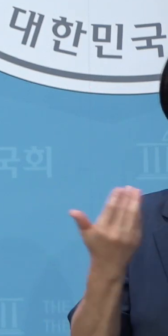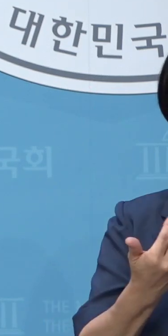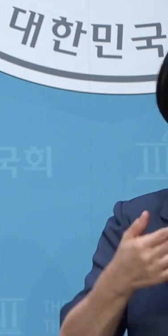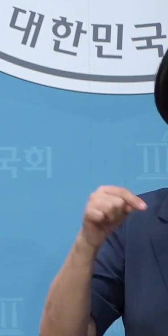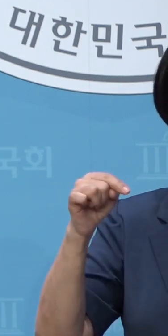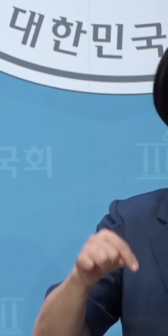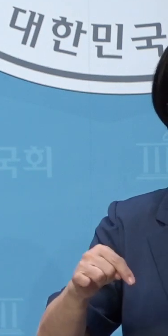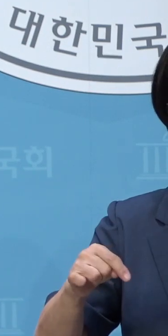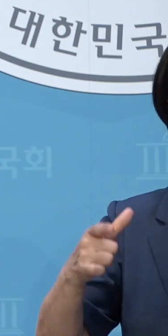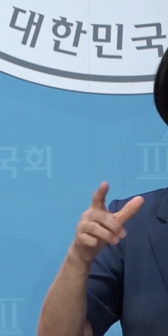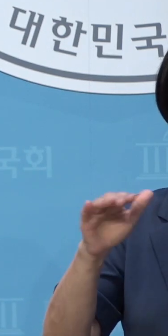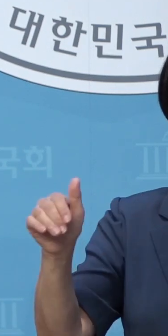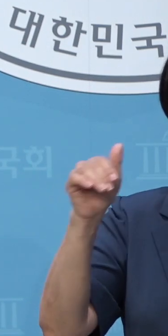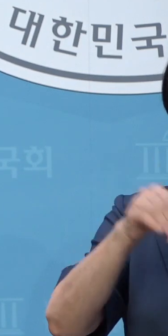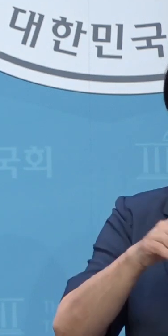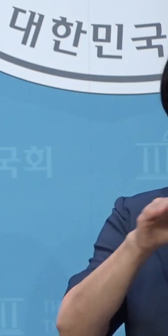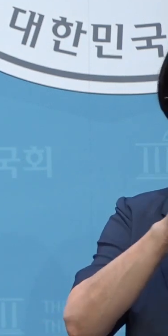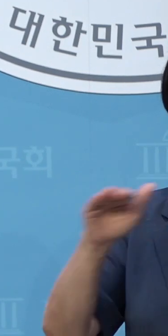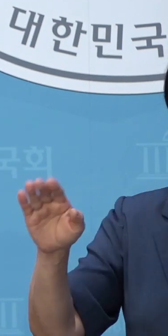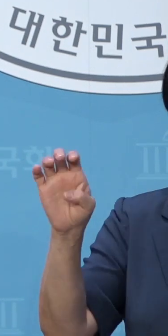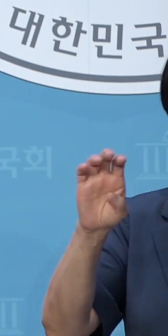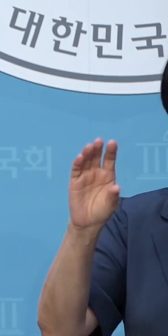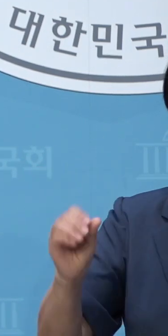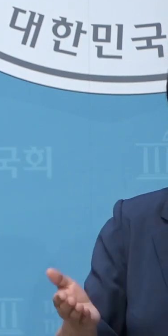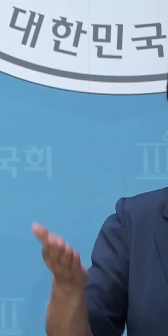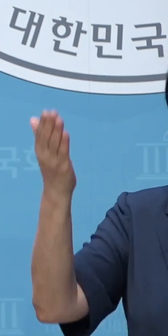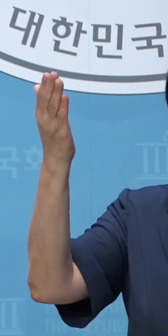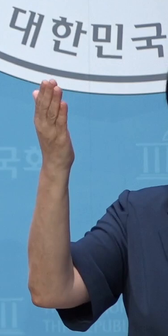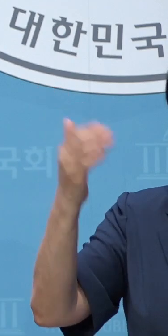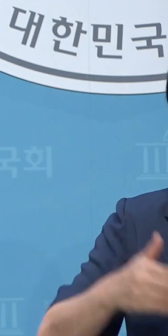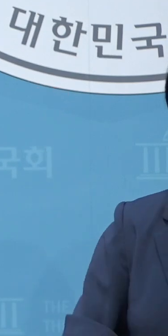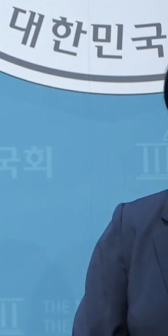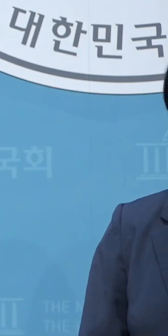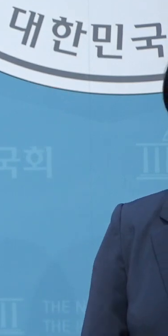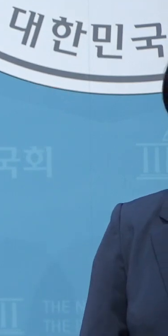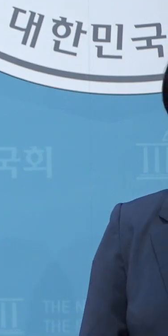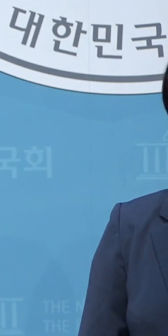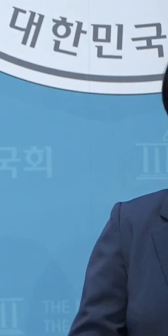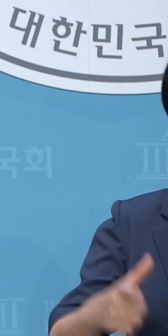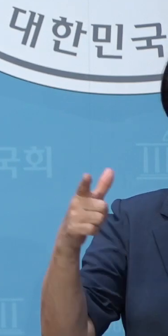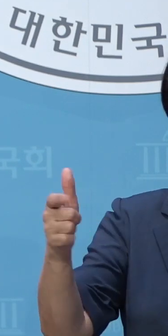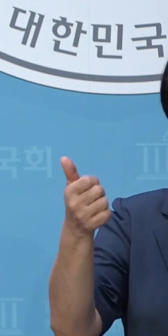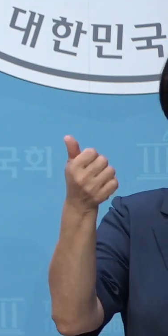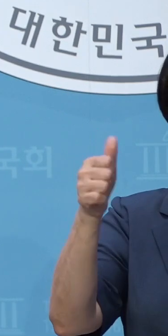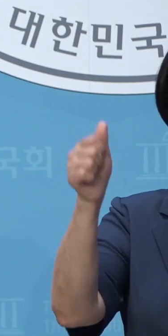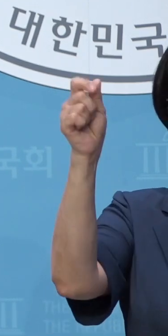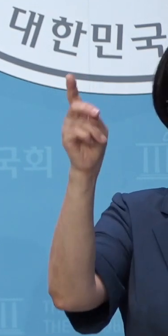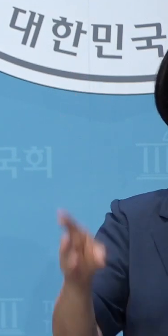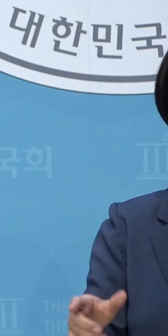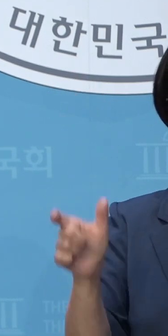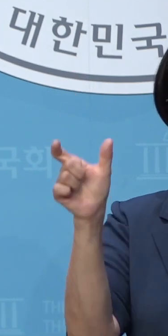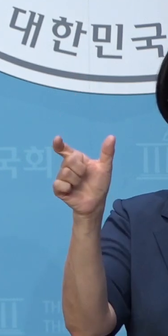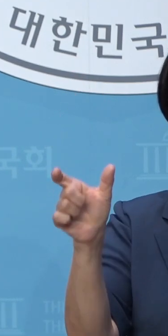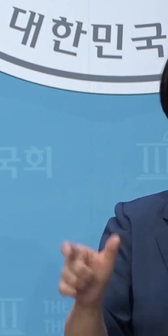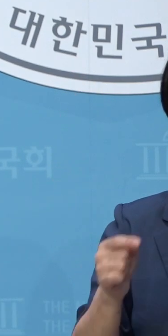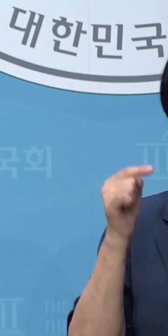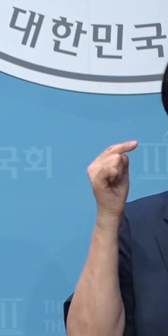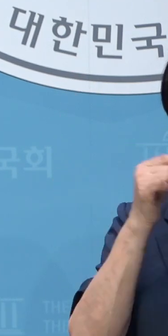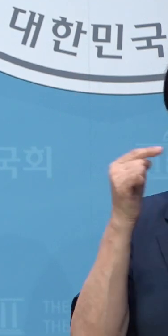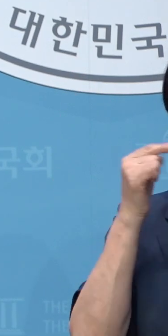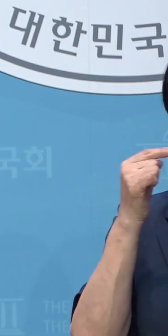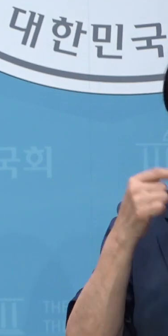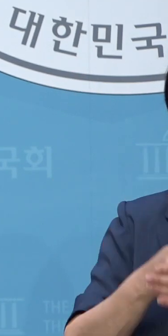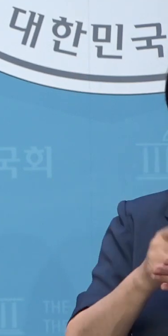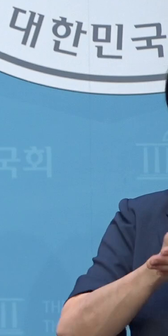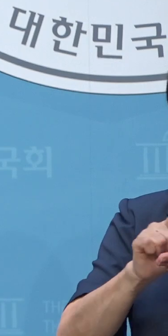시작할 수 있는 주민투표 기준조차도 40만이 넘는데 거기에 주민등록번호를 기재하는 등 엄격하게